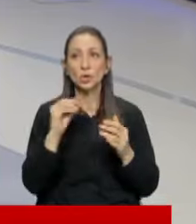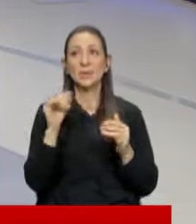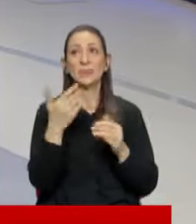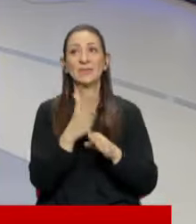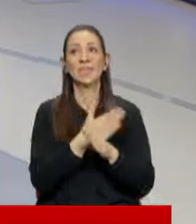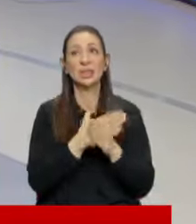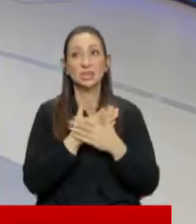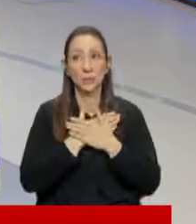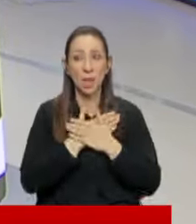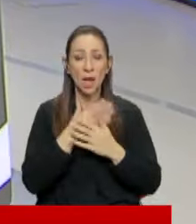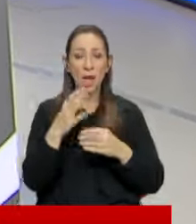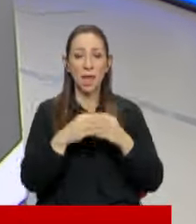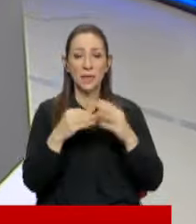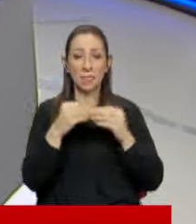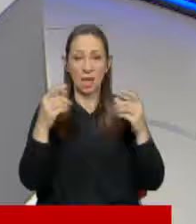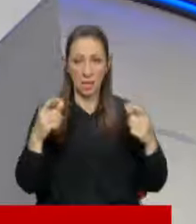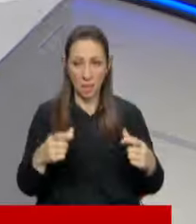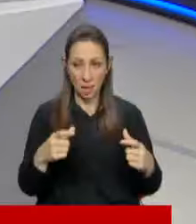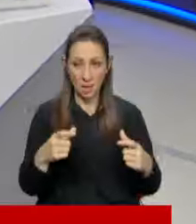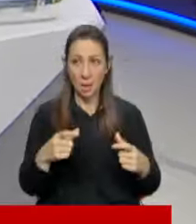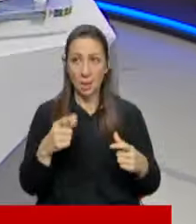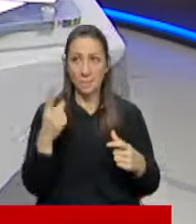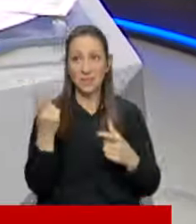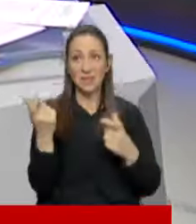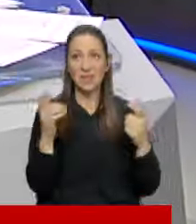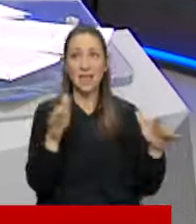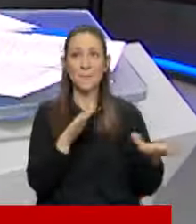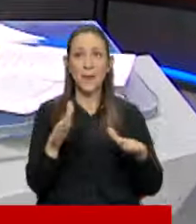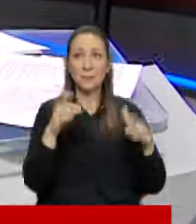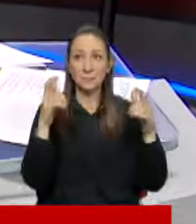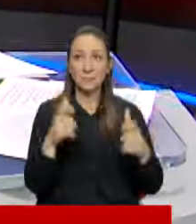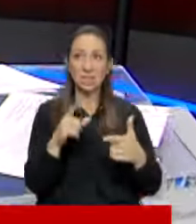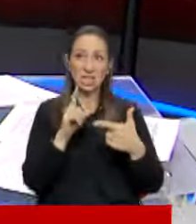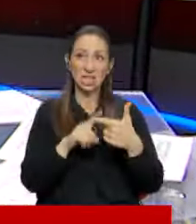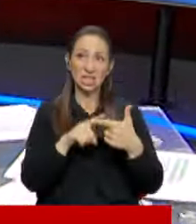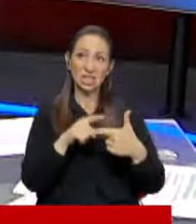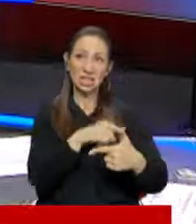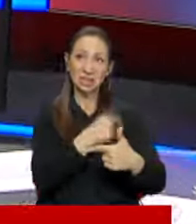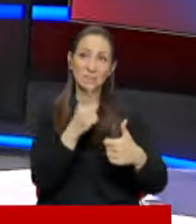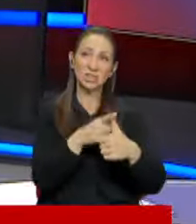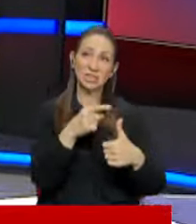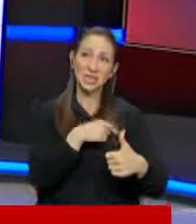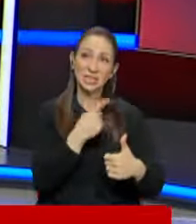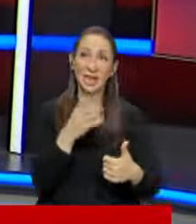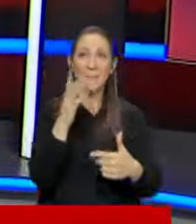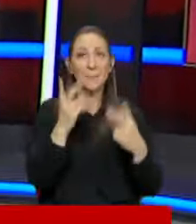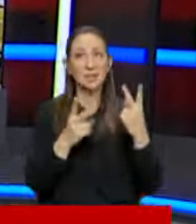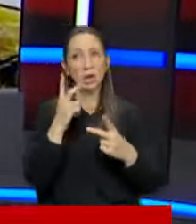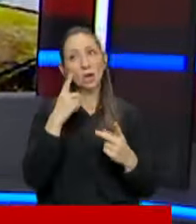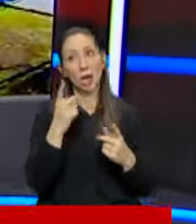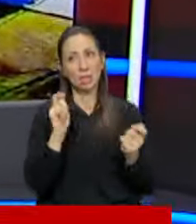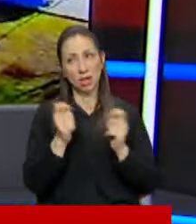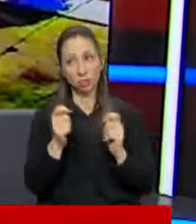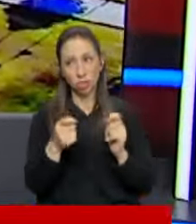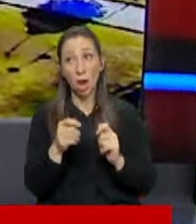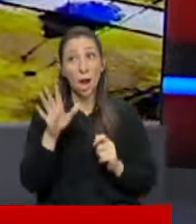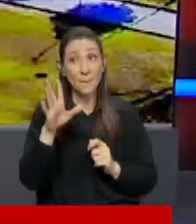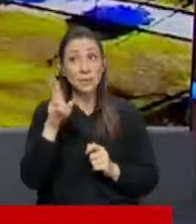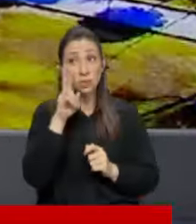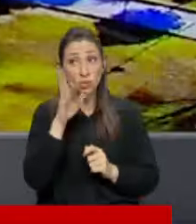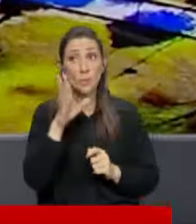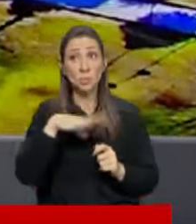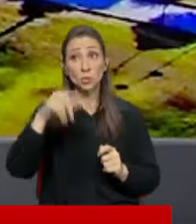vatandaşlarım. Adana bir deprem kenti, ikinci derecede neyse birinci derece kimine göre değişiyor. Ama